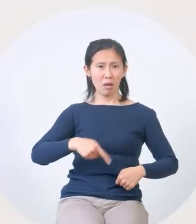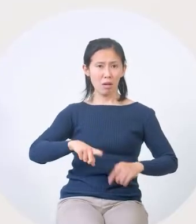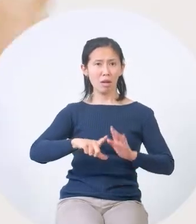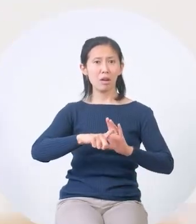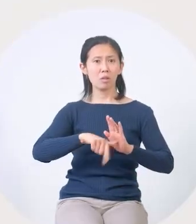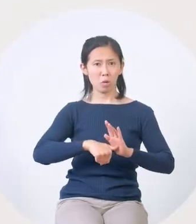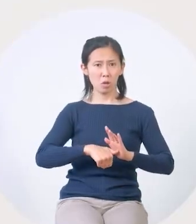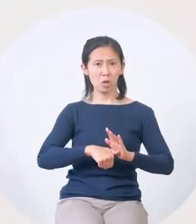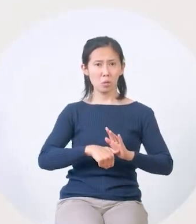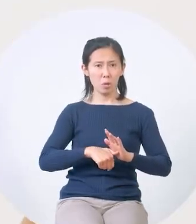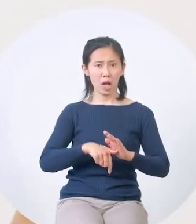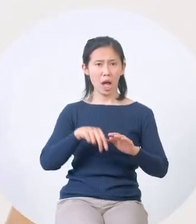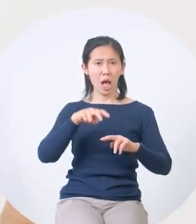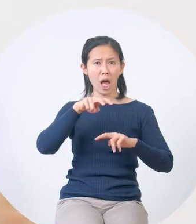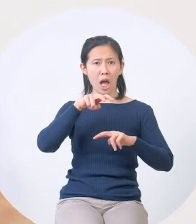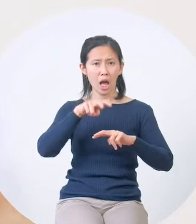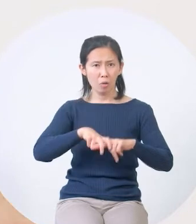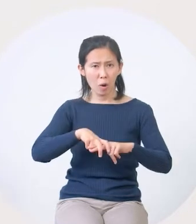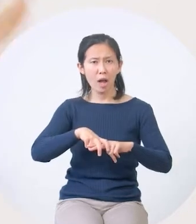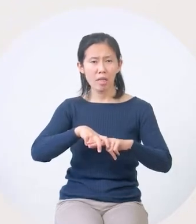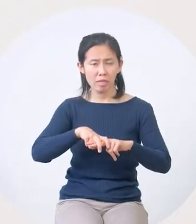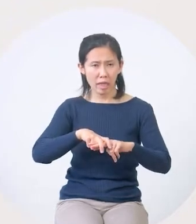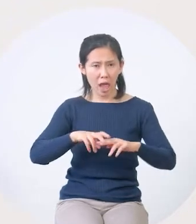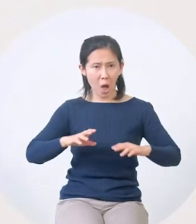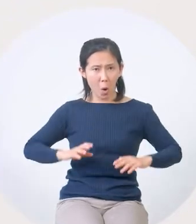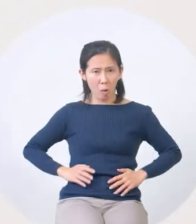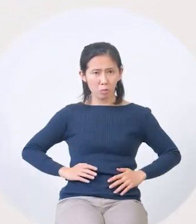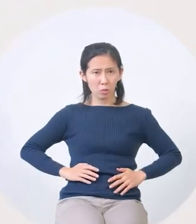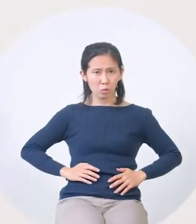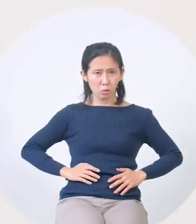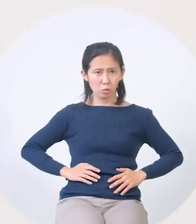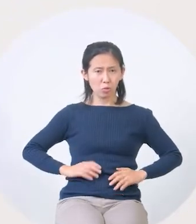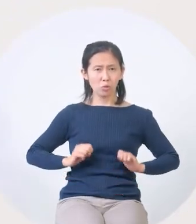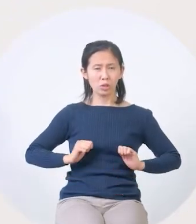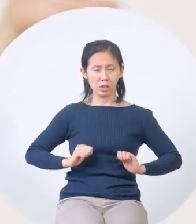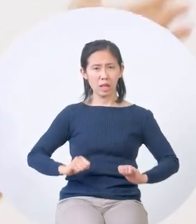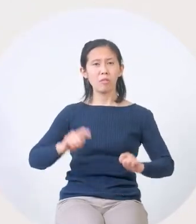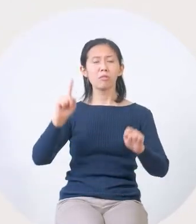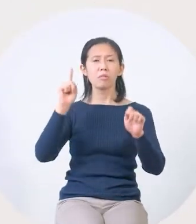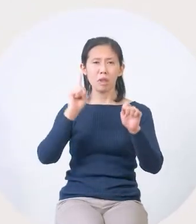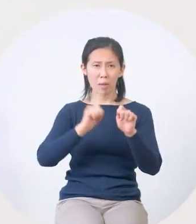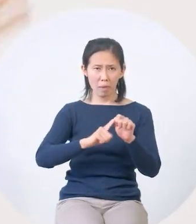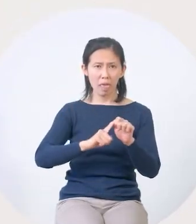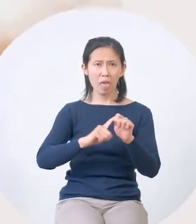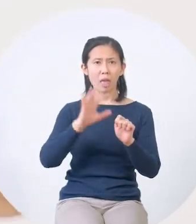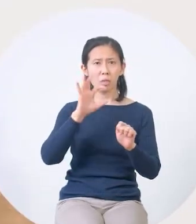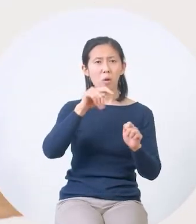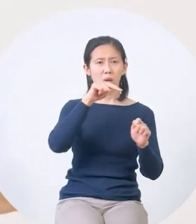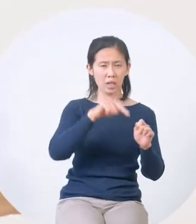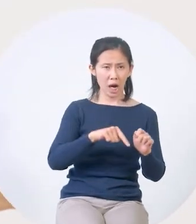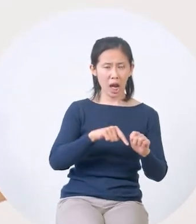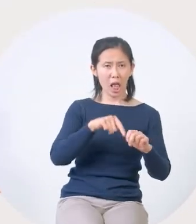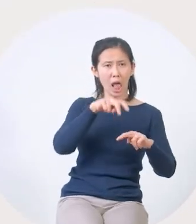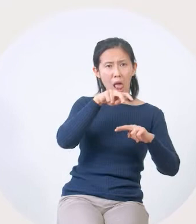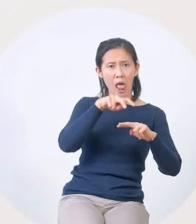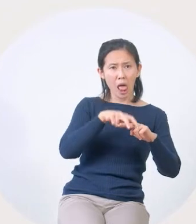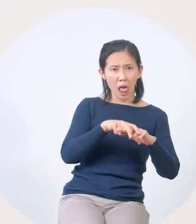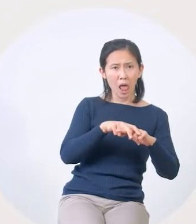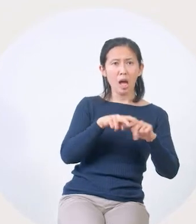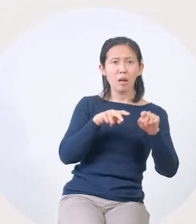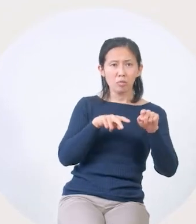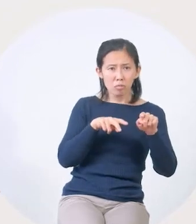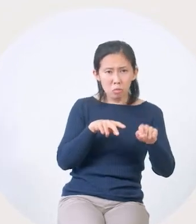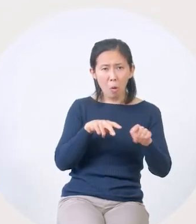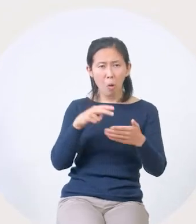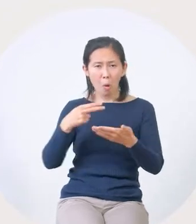は便座に座って、でおむつもしてるっていうパターンなので、トイレの中に便座を使う機械と